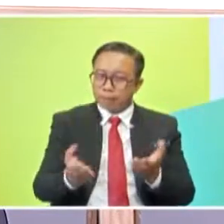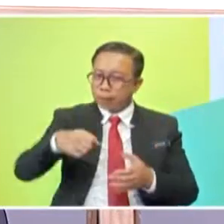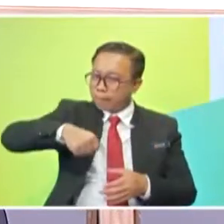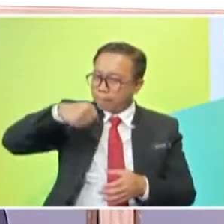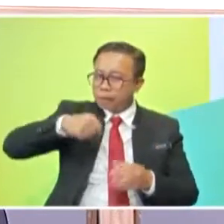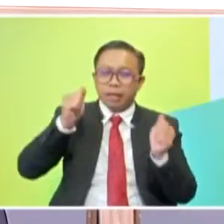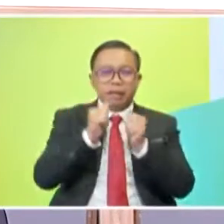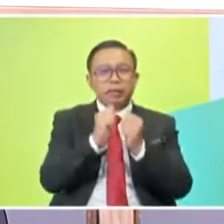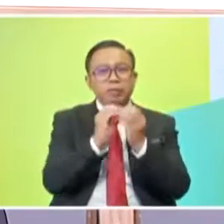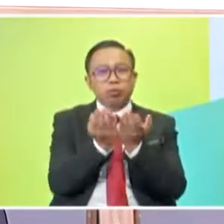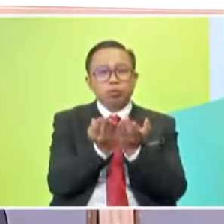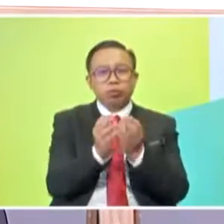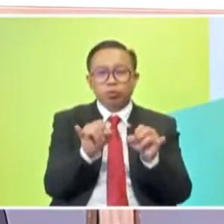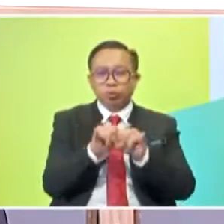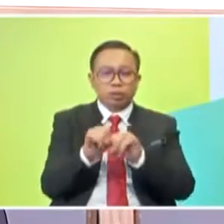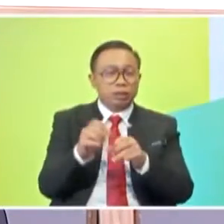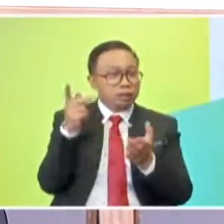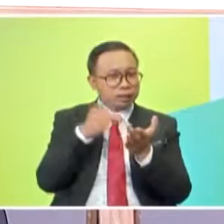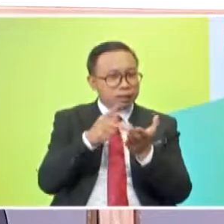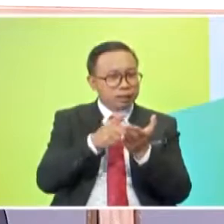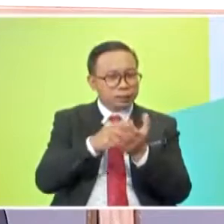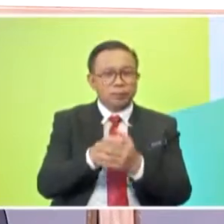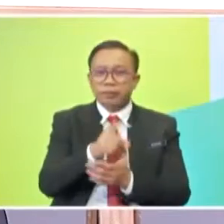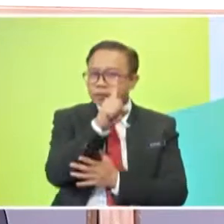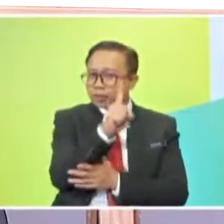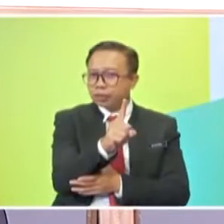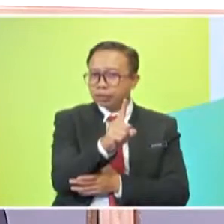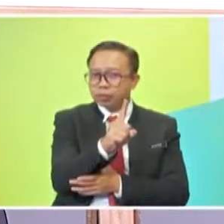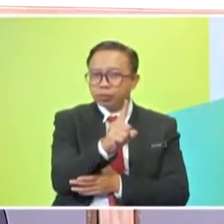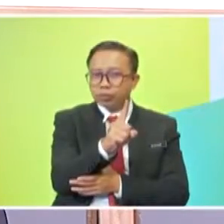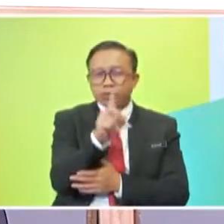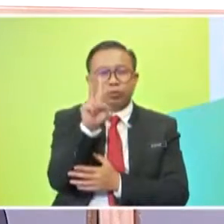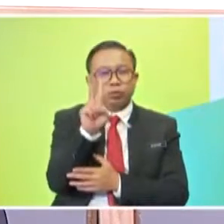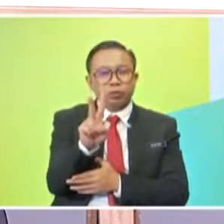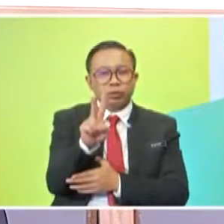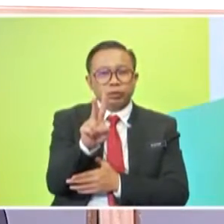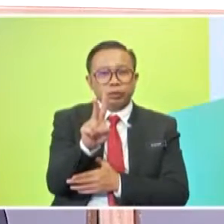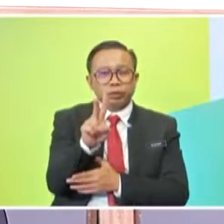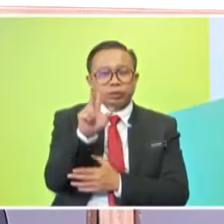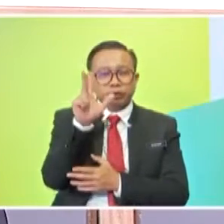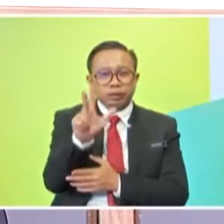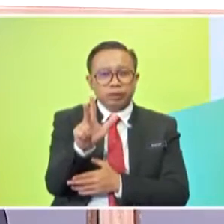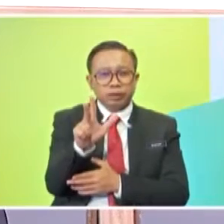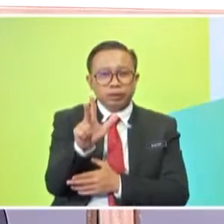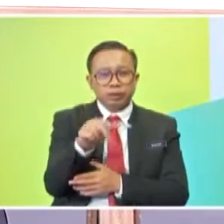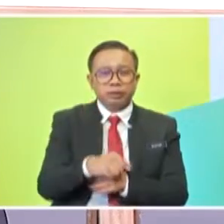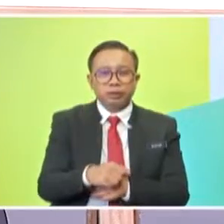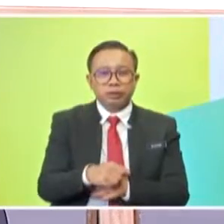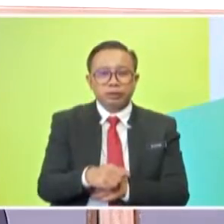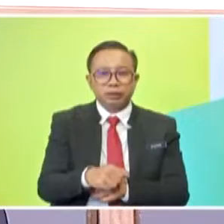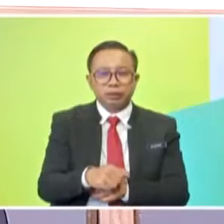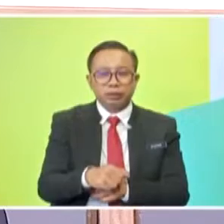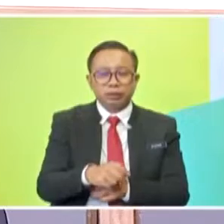buku juga dia the halo 123 di